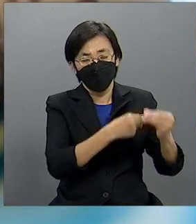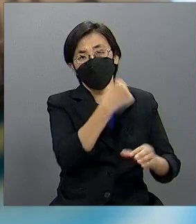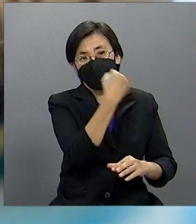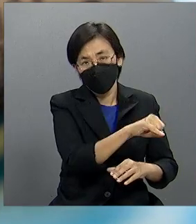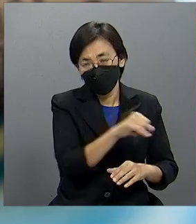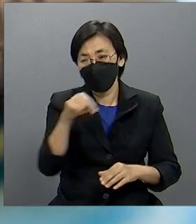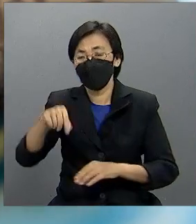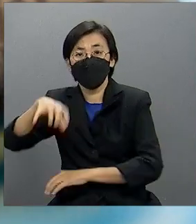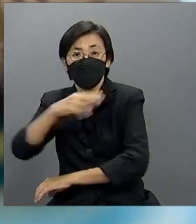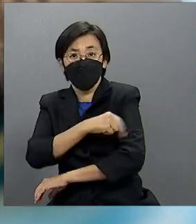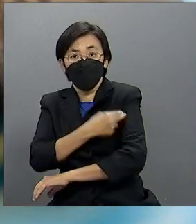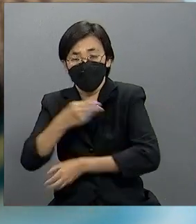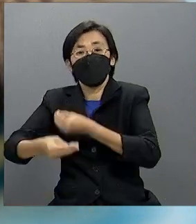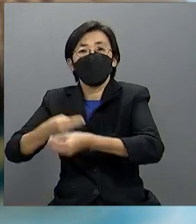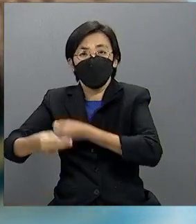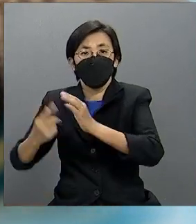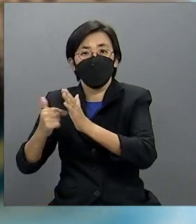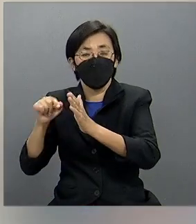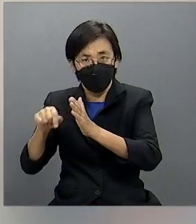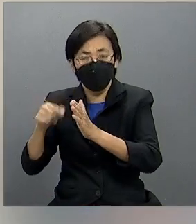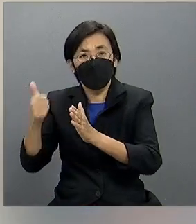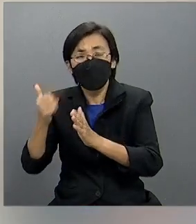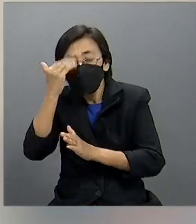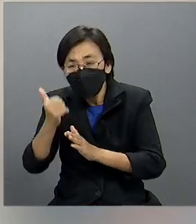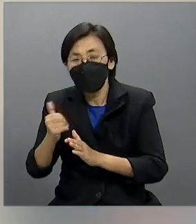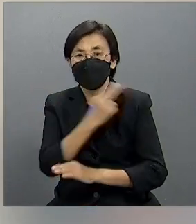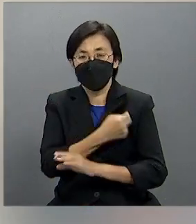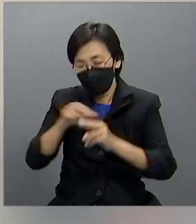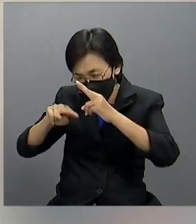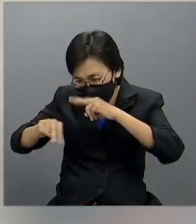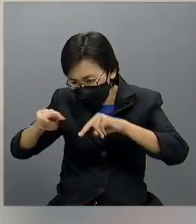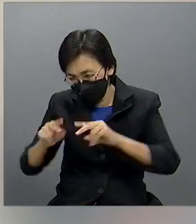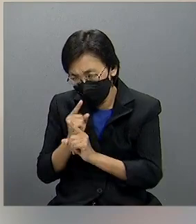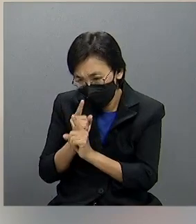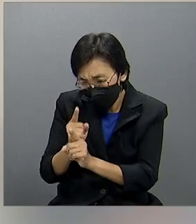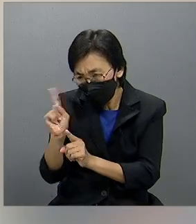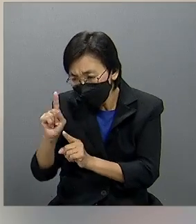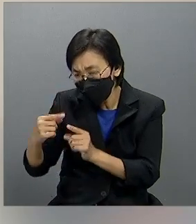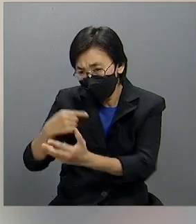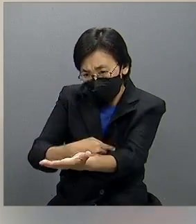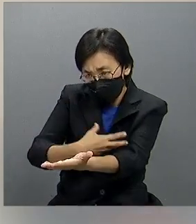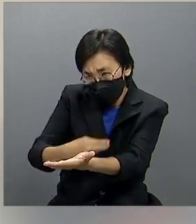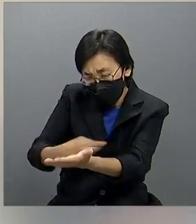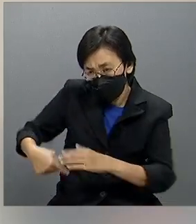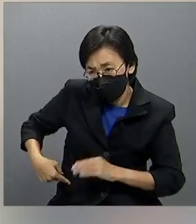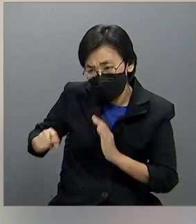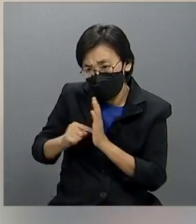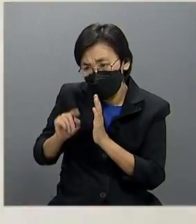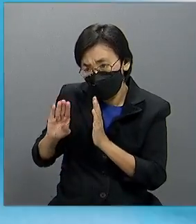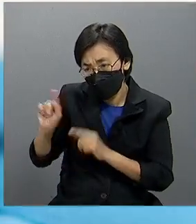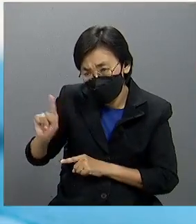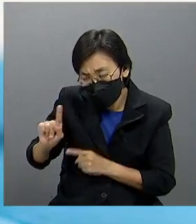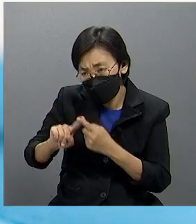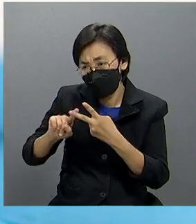อกครับว่าให้ยาตัวนี้แล้วมันต้องมีการติดตามเรื่องตับเรื่องไตซึ่งมันไม่สามารถคุยกันกับคนไข้ได้อย่างเดียว